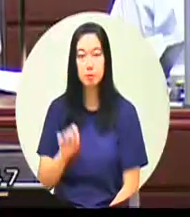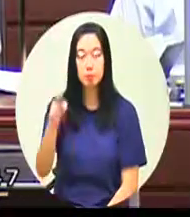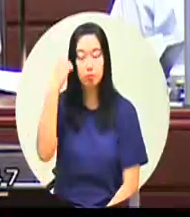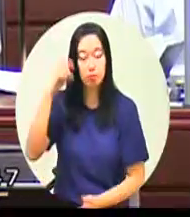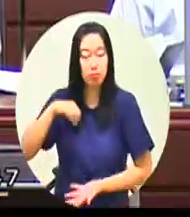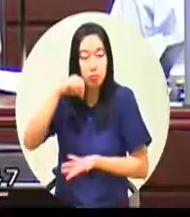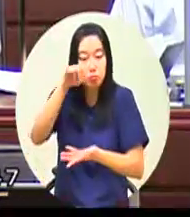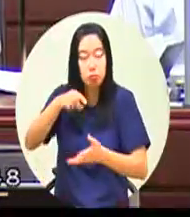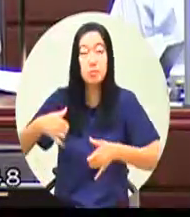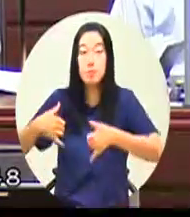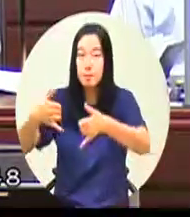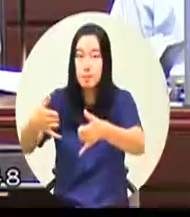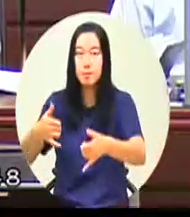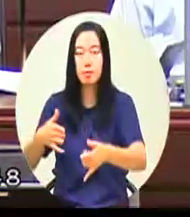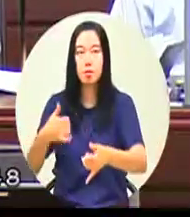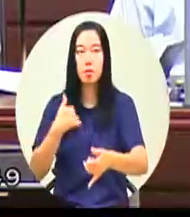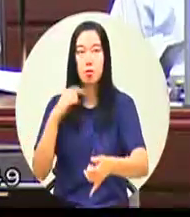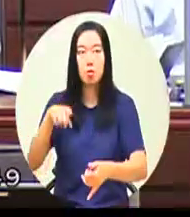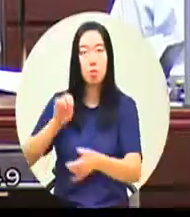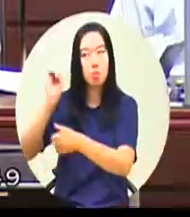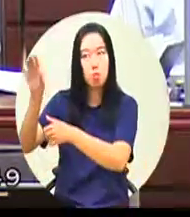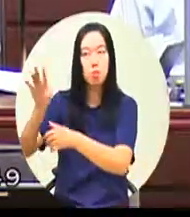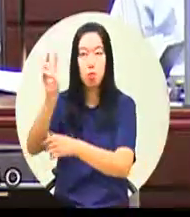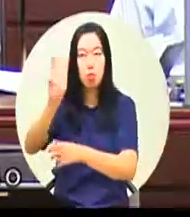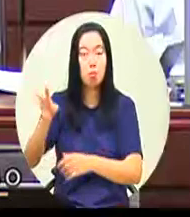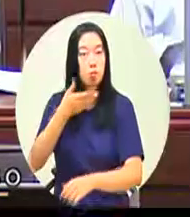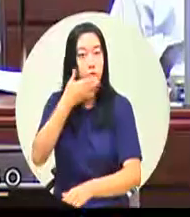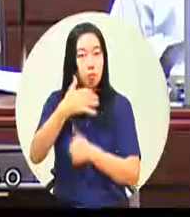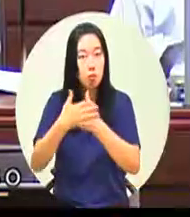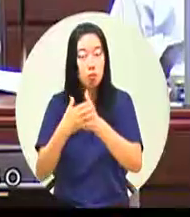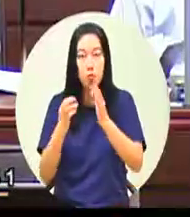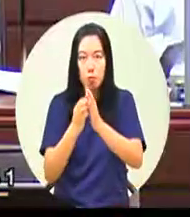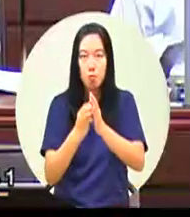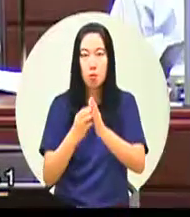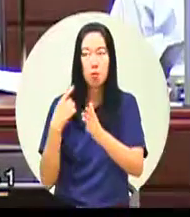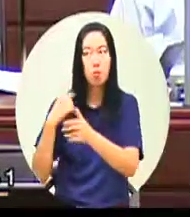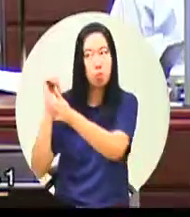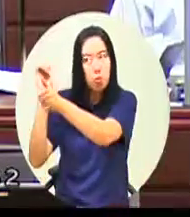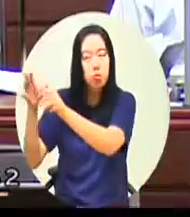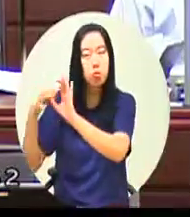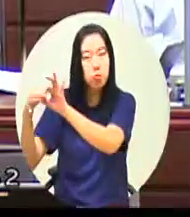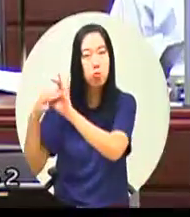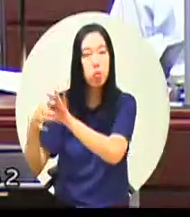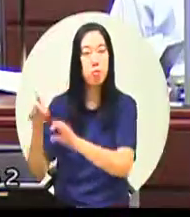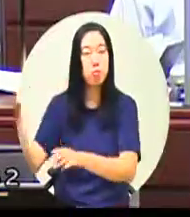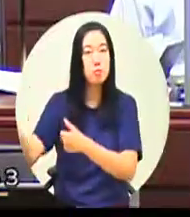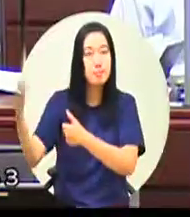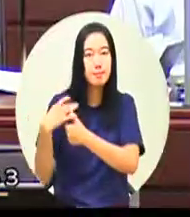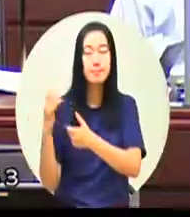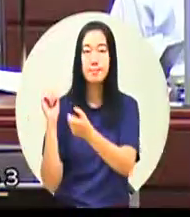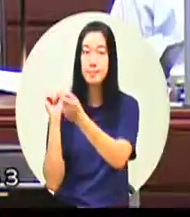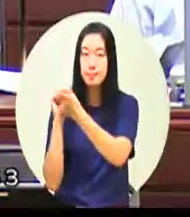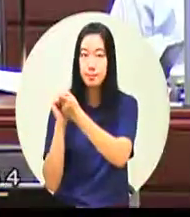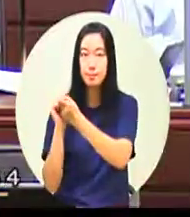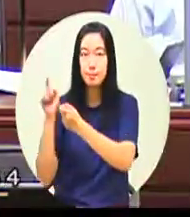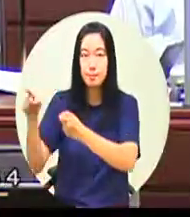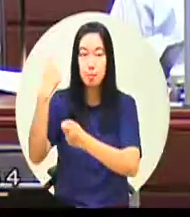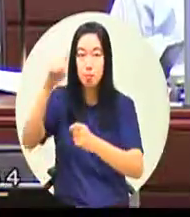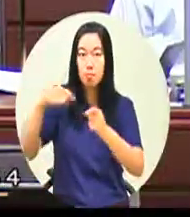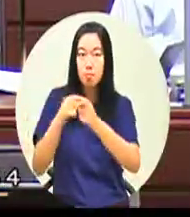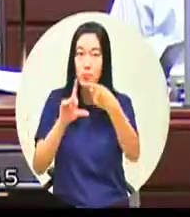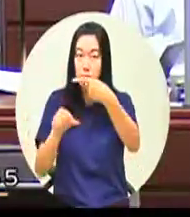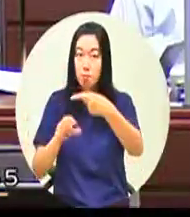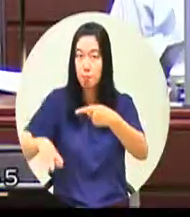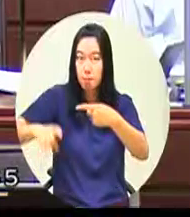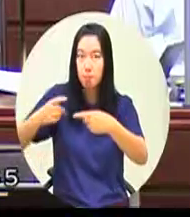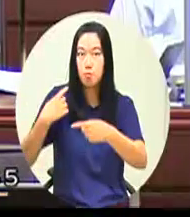呢，我们已经跟水保局、台南分局呢，已经联系过。台南分局呢，最近呢，他们在明年的一月初，